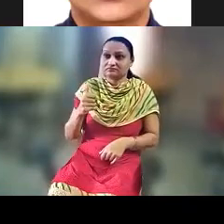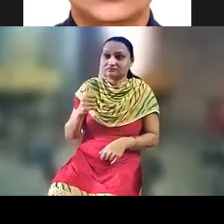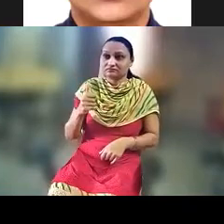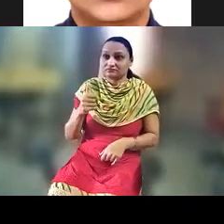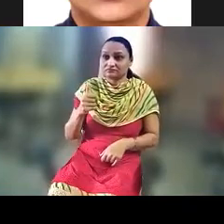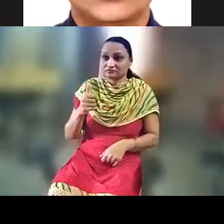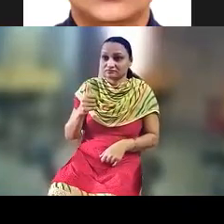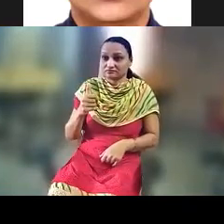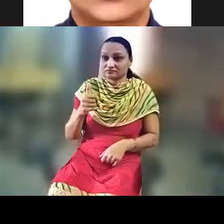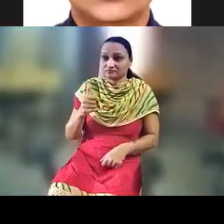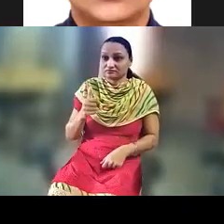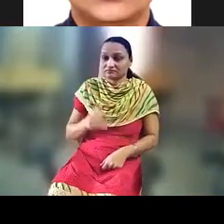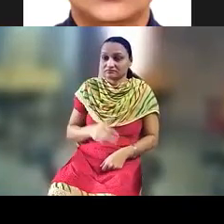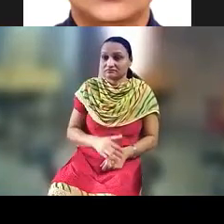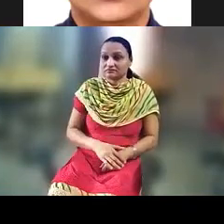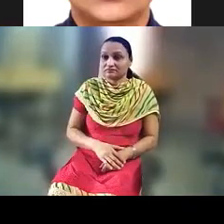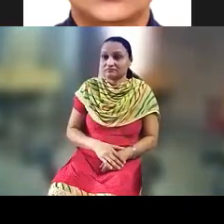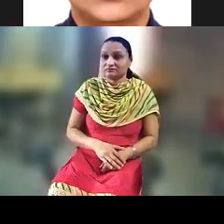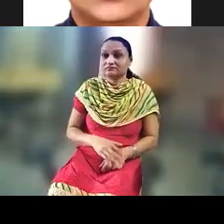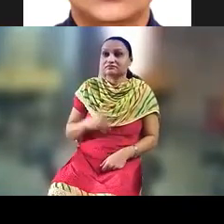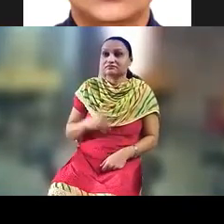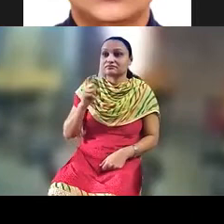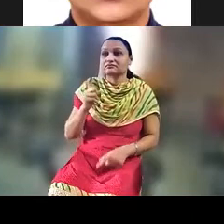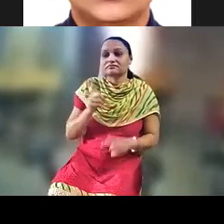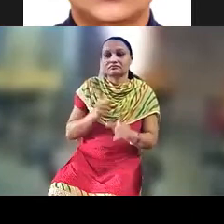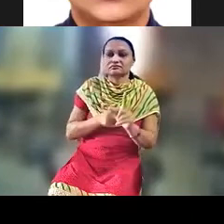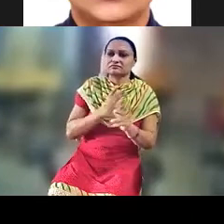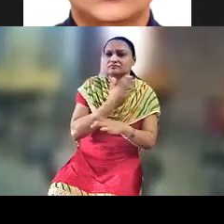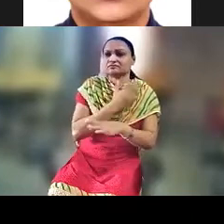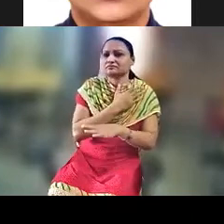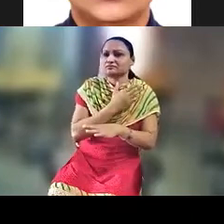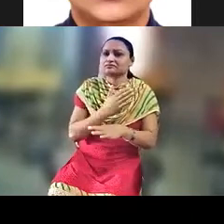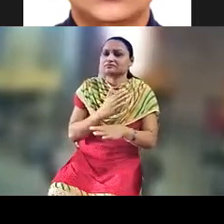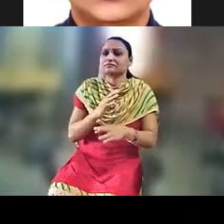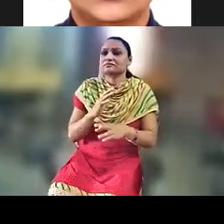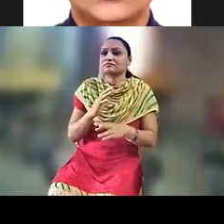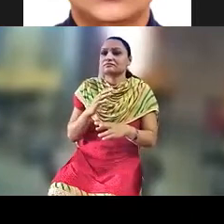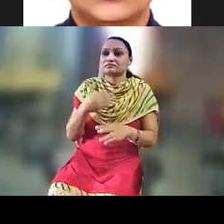मतलब 7, 8, 10 सालों पहले, तो उसमें हमने ये जाना था कि